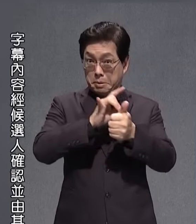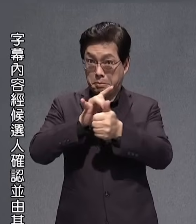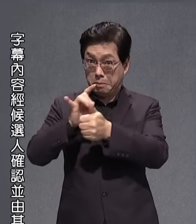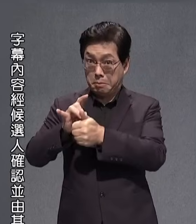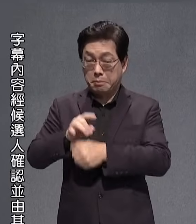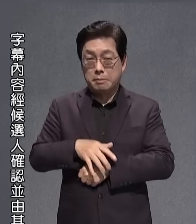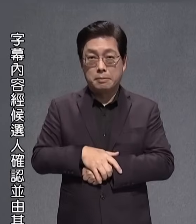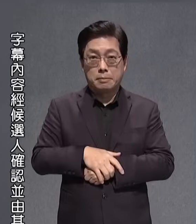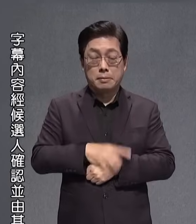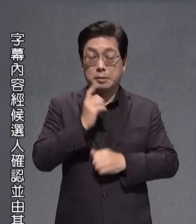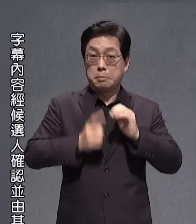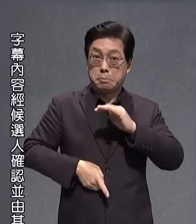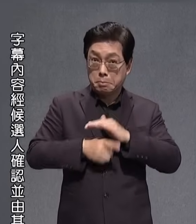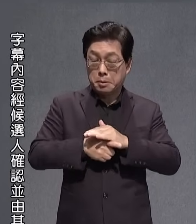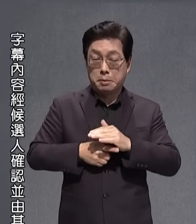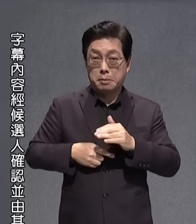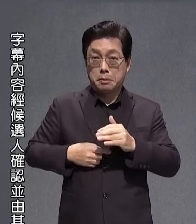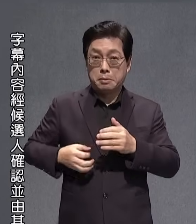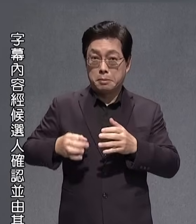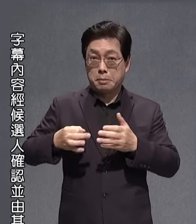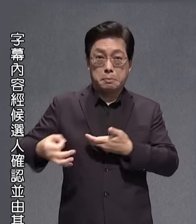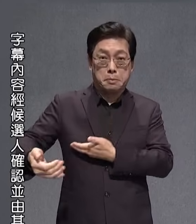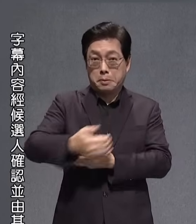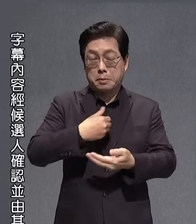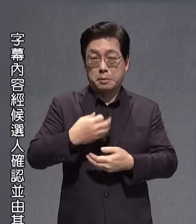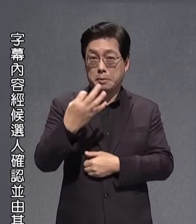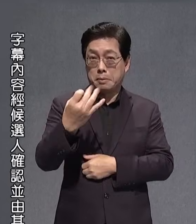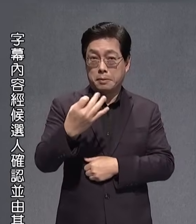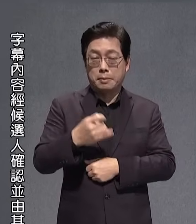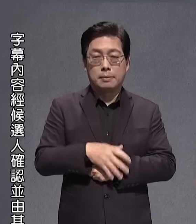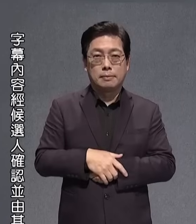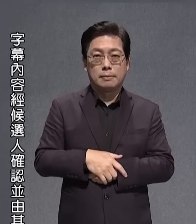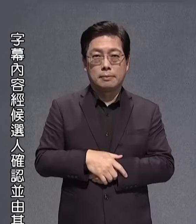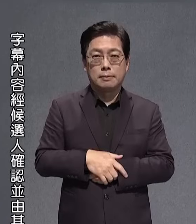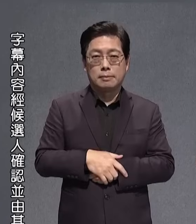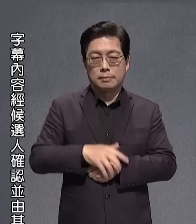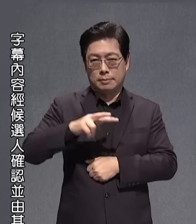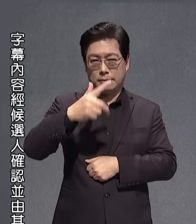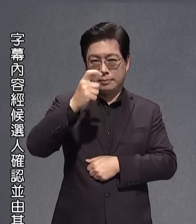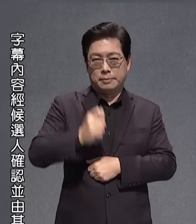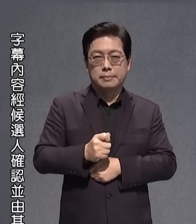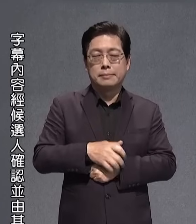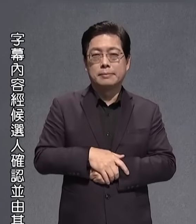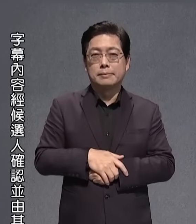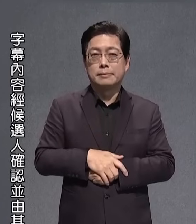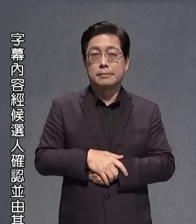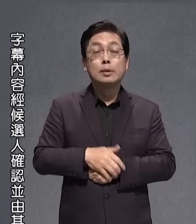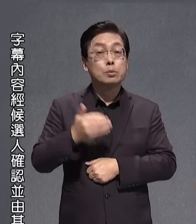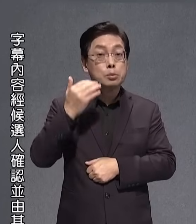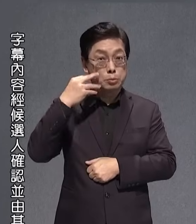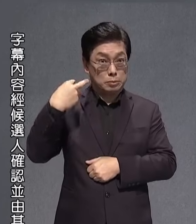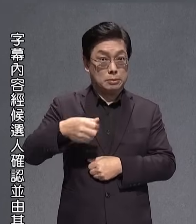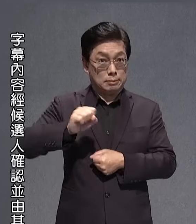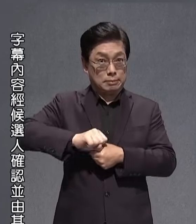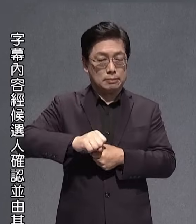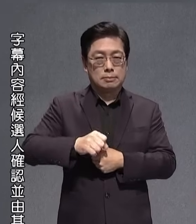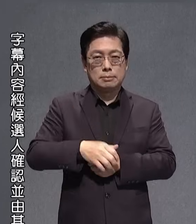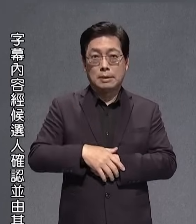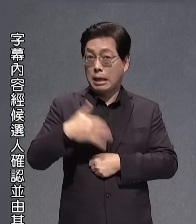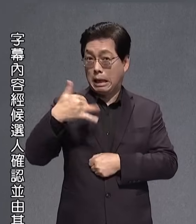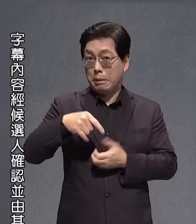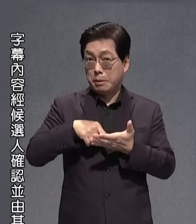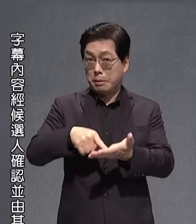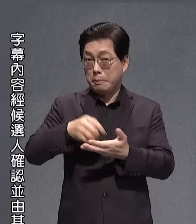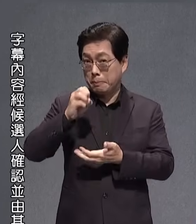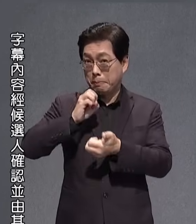的犯罪所得的金额啊，700亿哦。如果再加上没有报